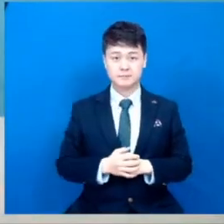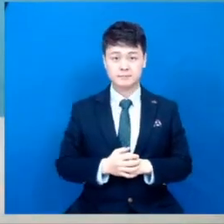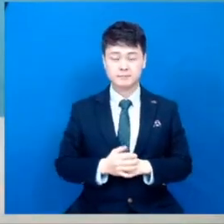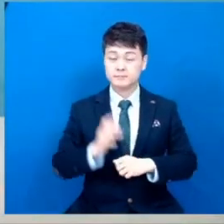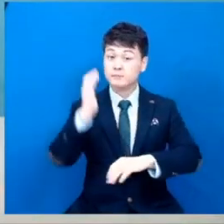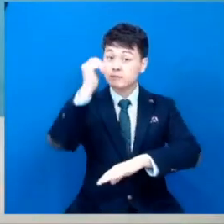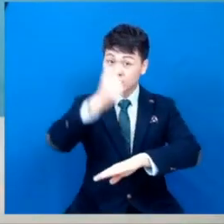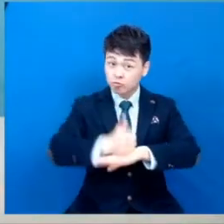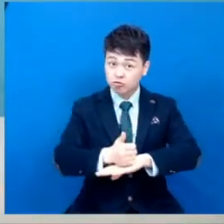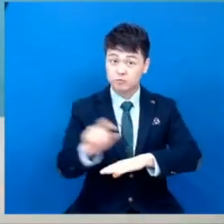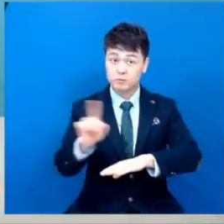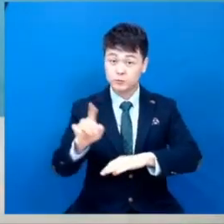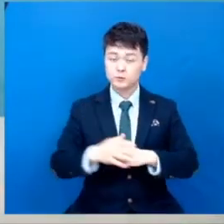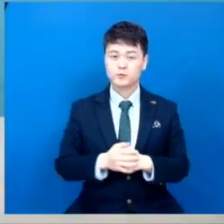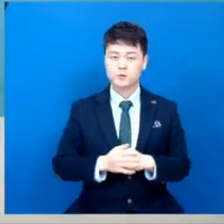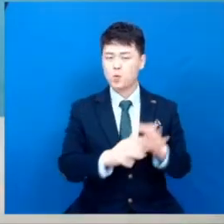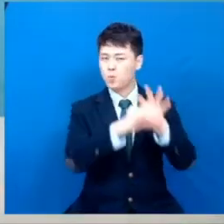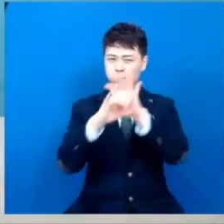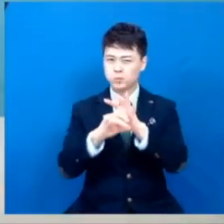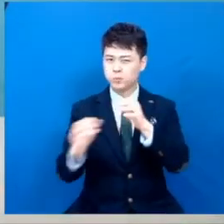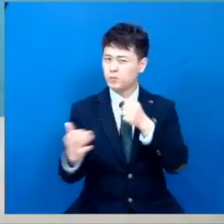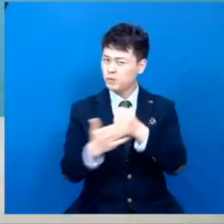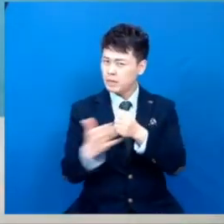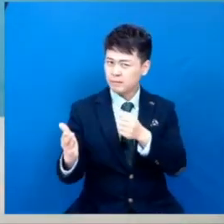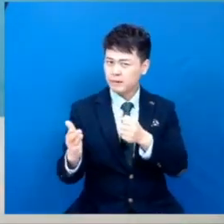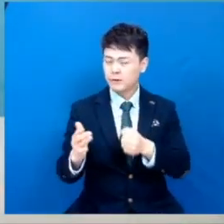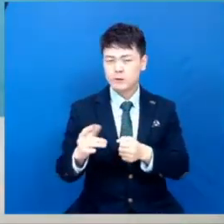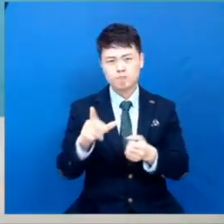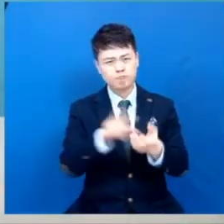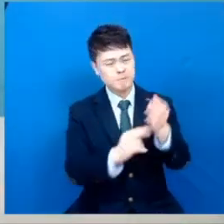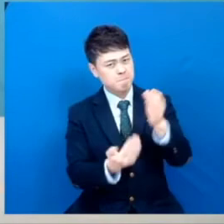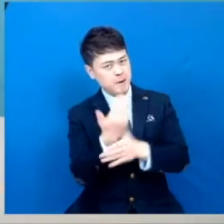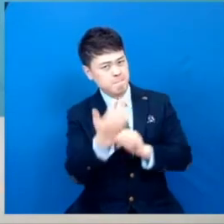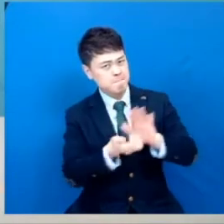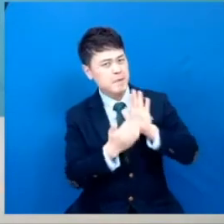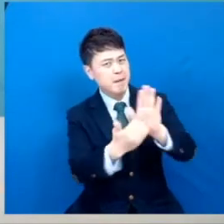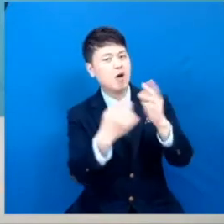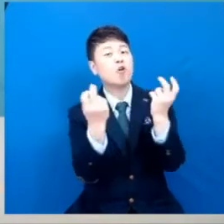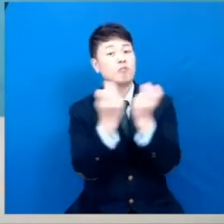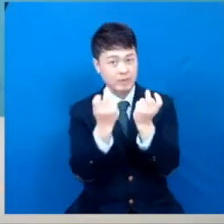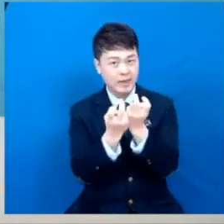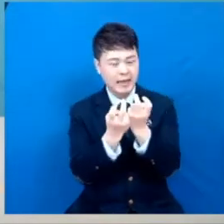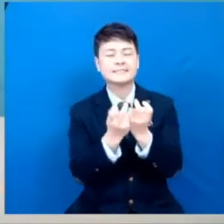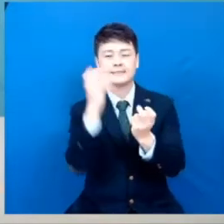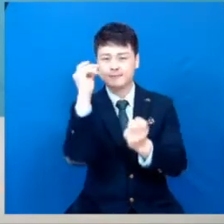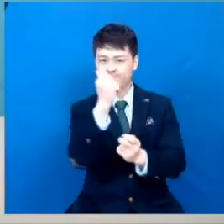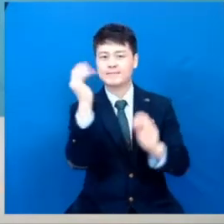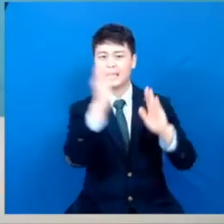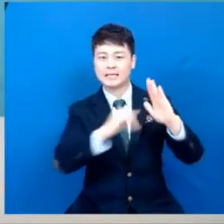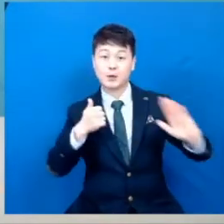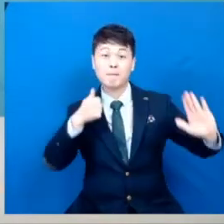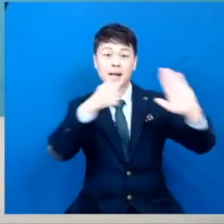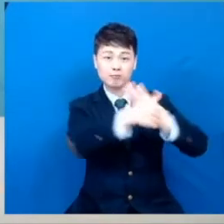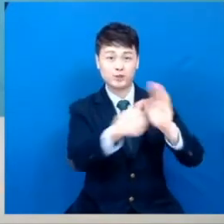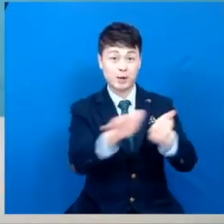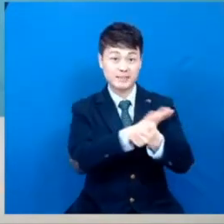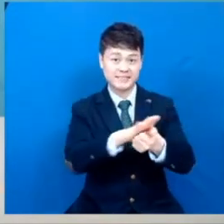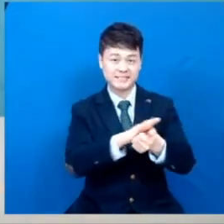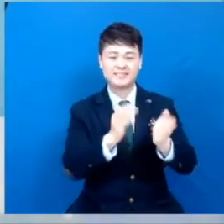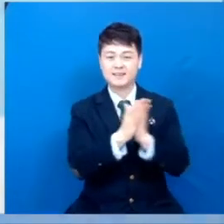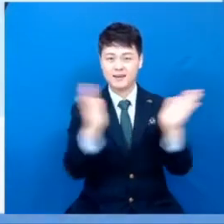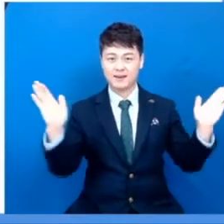저희는 코로나 1구 로이나도 장작 행동에 회기를 예방하고자 가정방문 서비스를 추진하였습니다